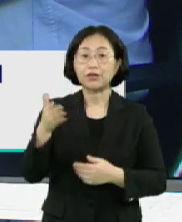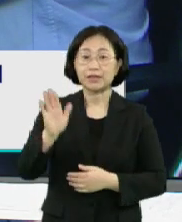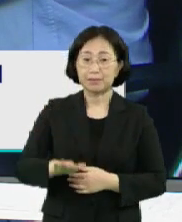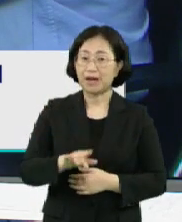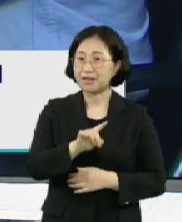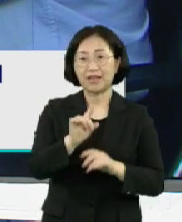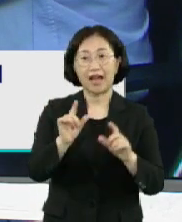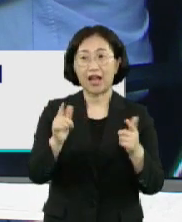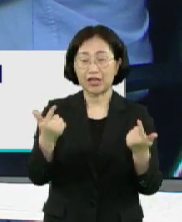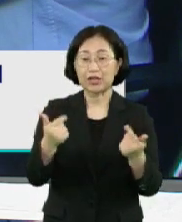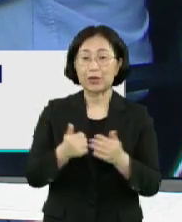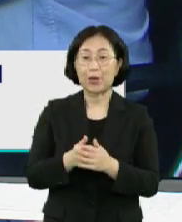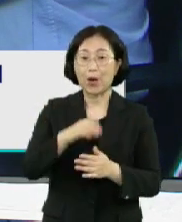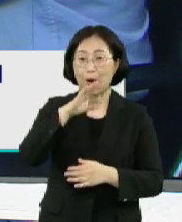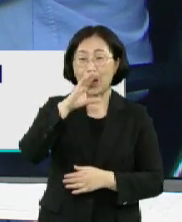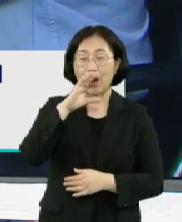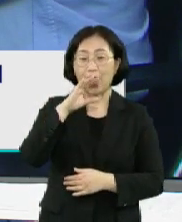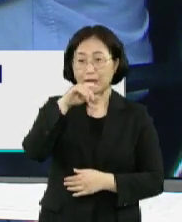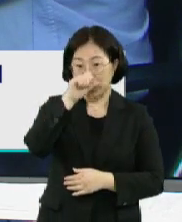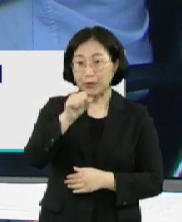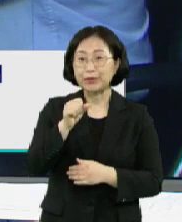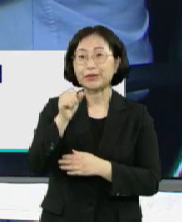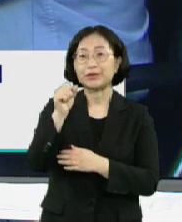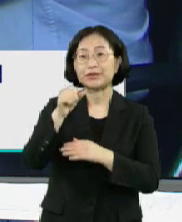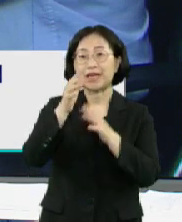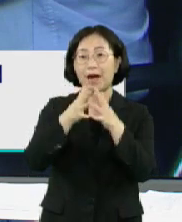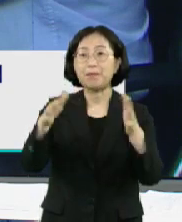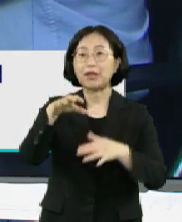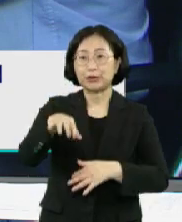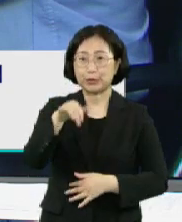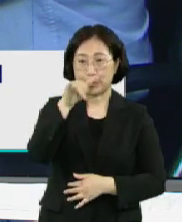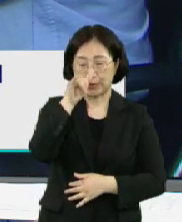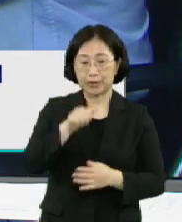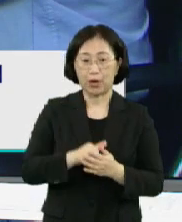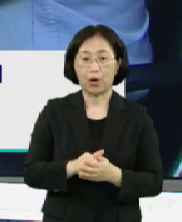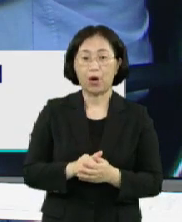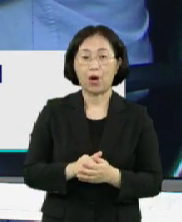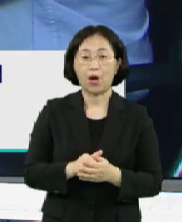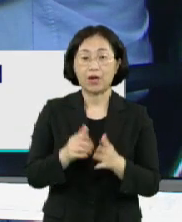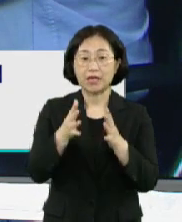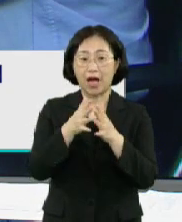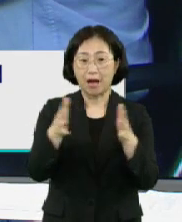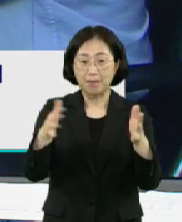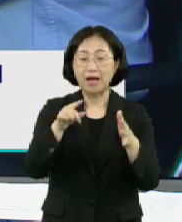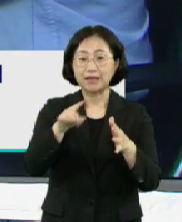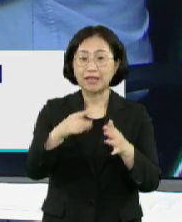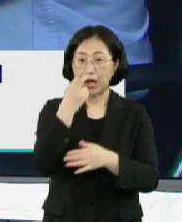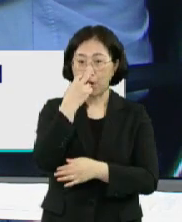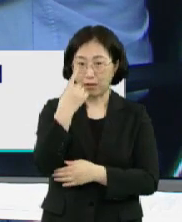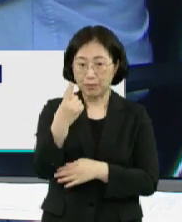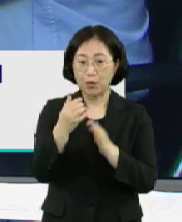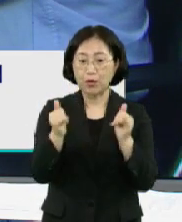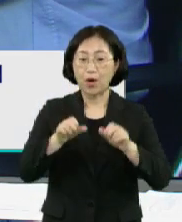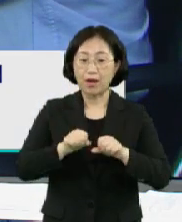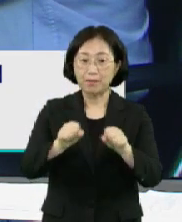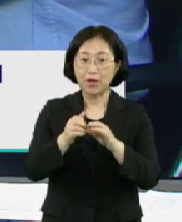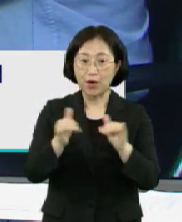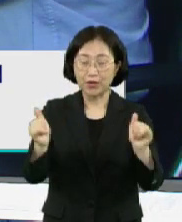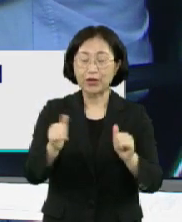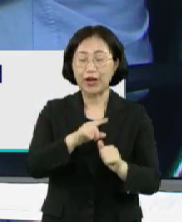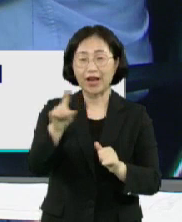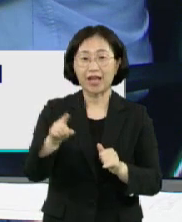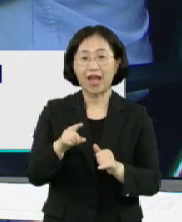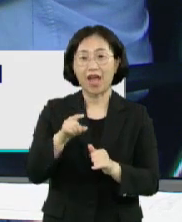같습니다. 예산군의 한 아파트 입주 회장이 무더위 속에 고생한 경비원과 미화원들에게 깜짝 여름 휴가비를